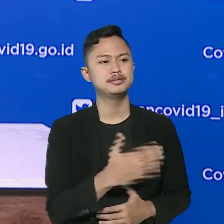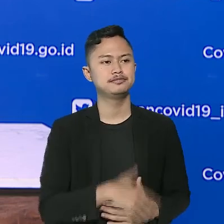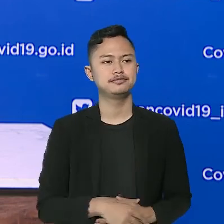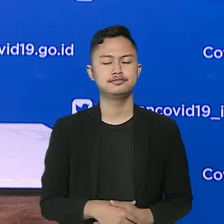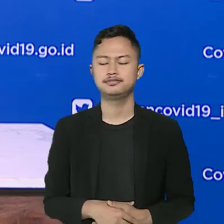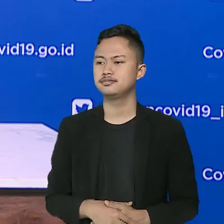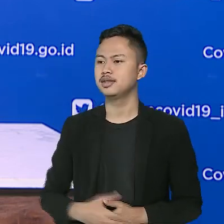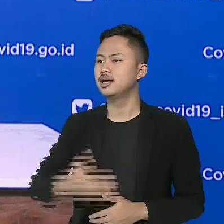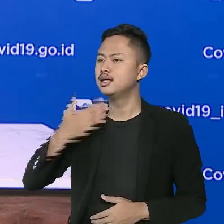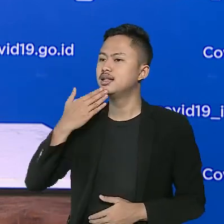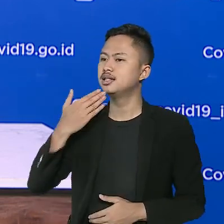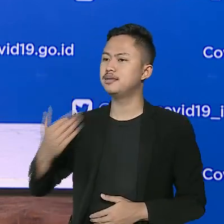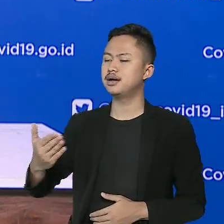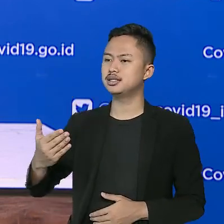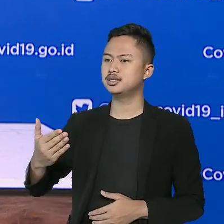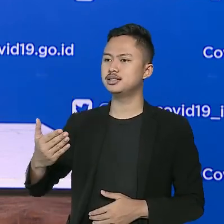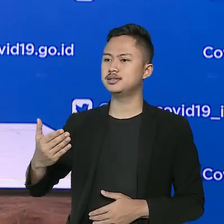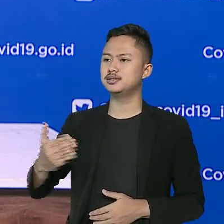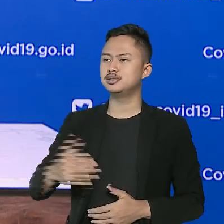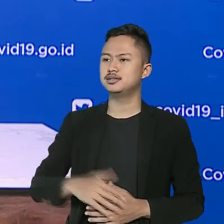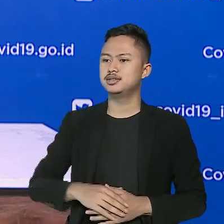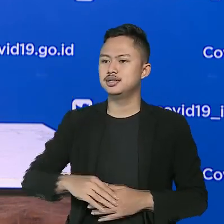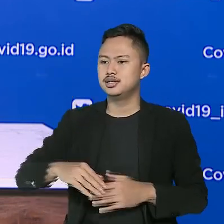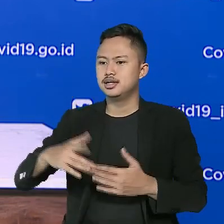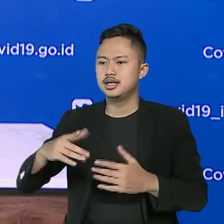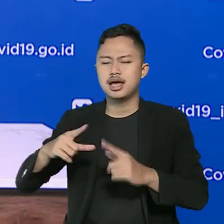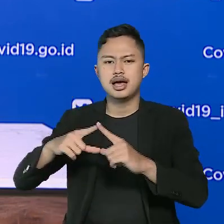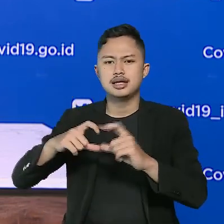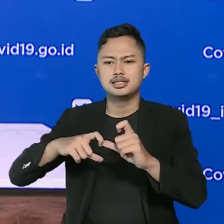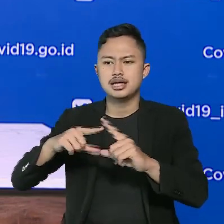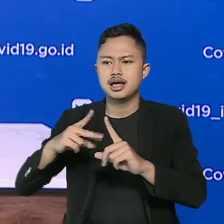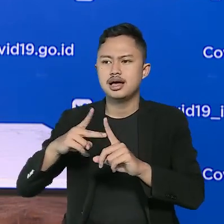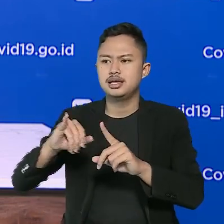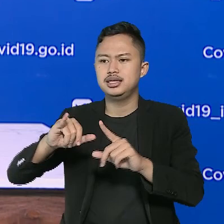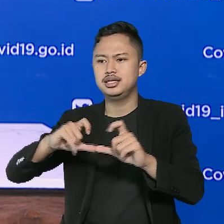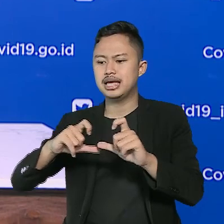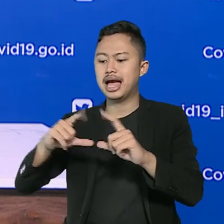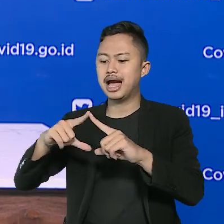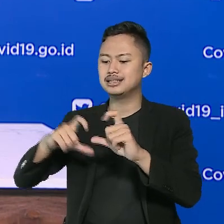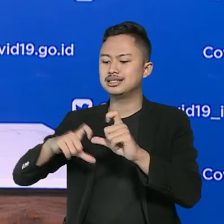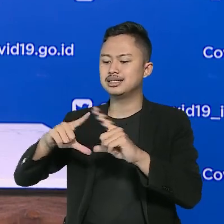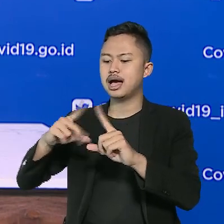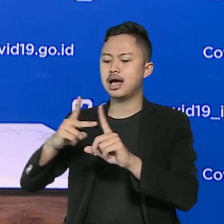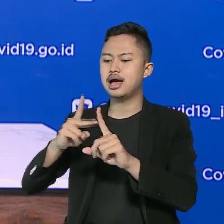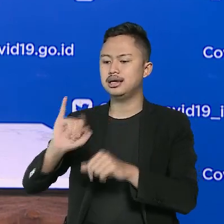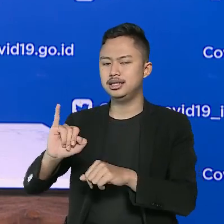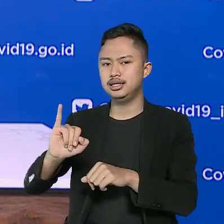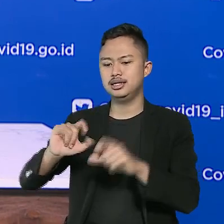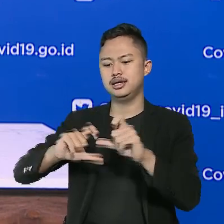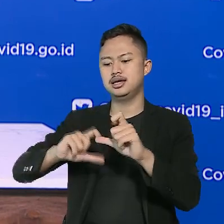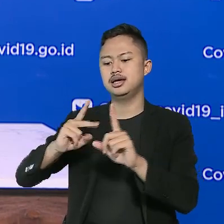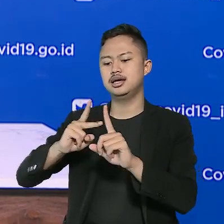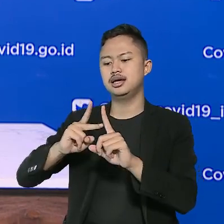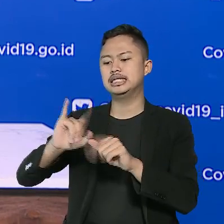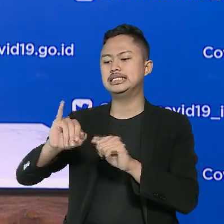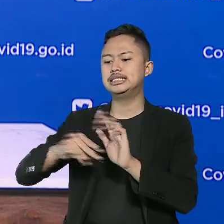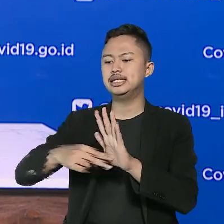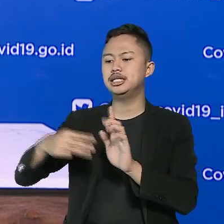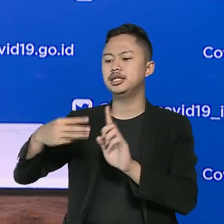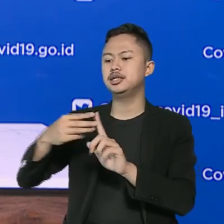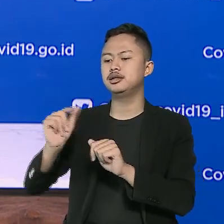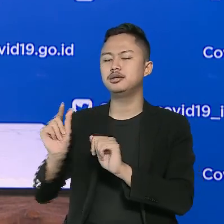kasih. Baik, terima kasih di Asahi Shimbun. Sejauh ini terdapat 10 jenis vaksin yang